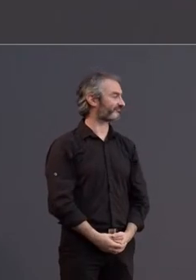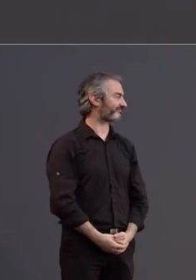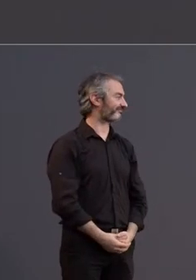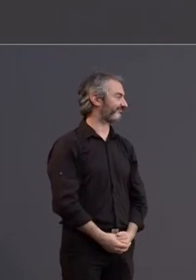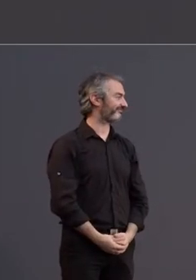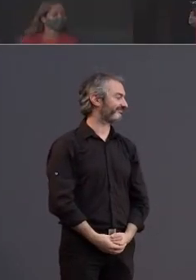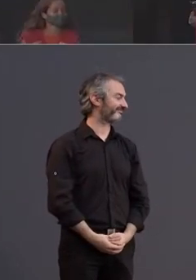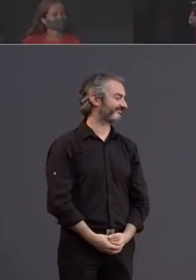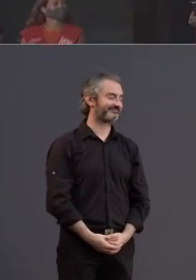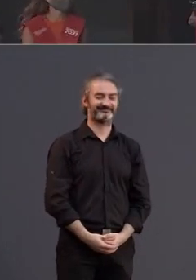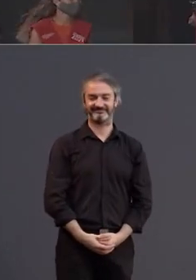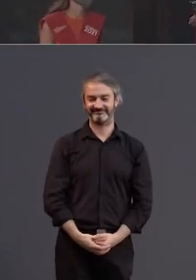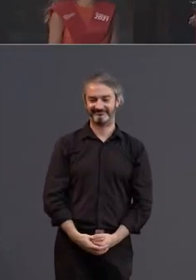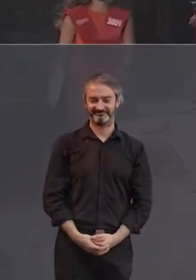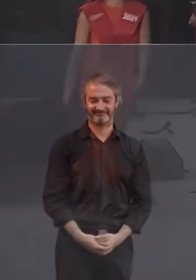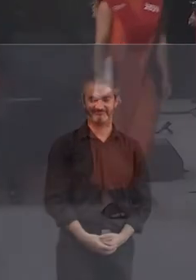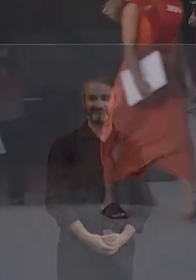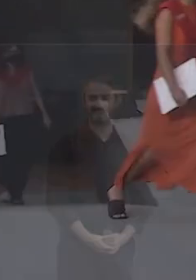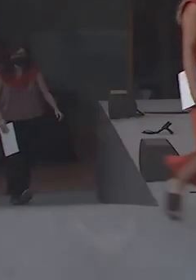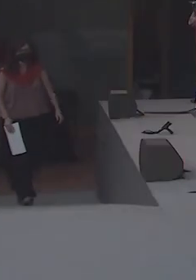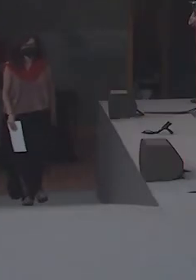Irene Baucells de la Penya.